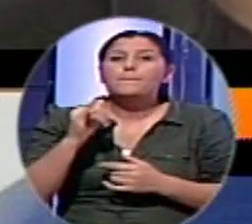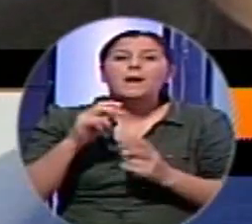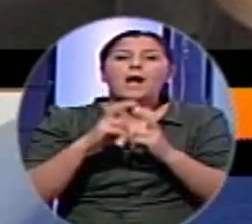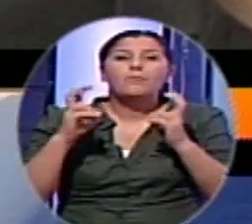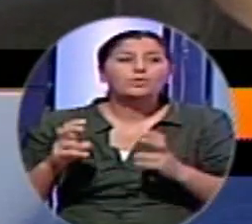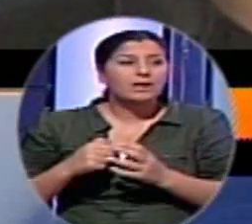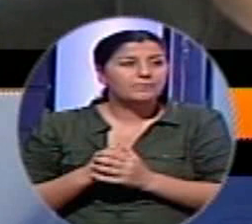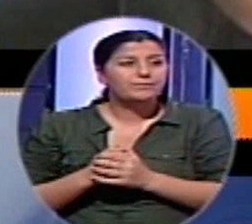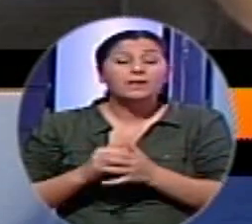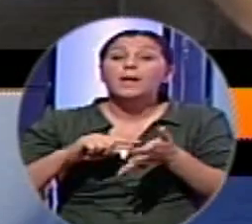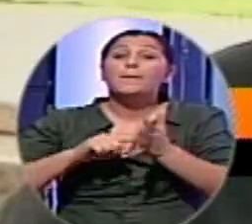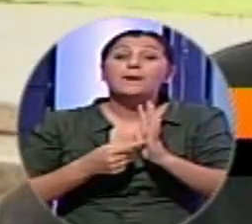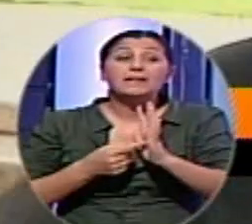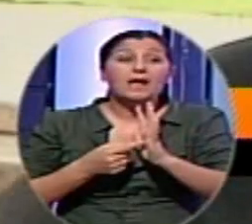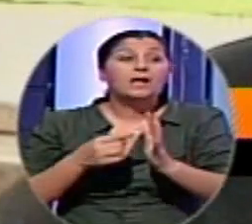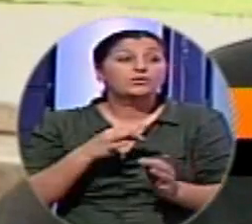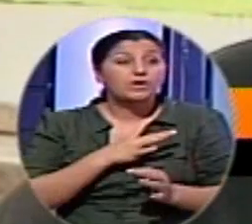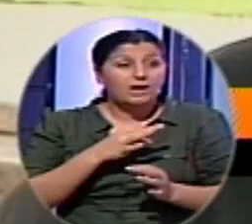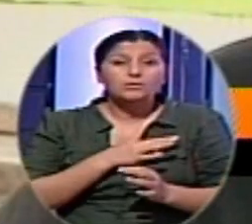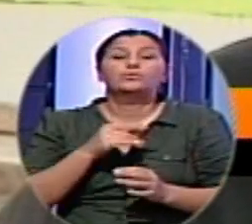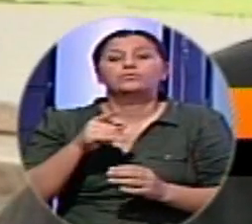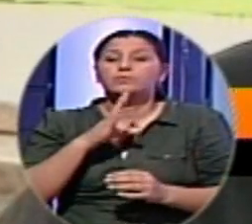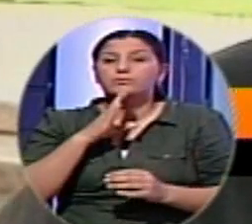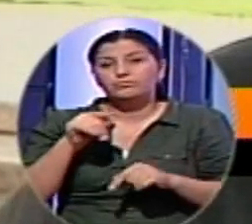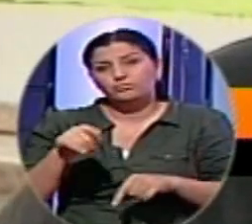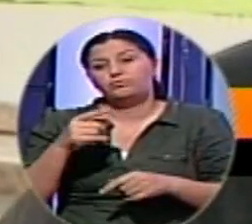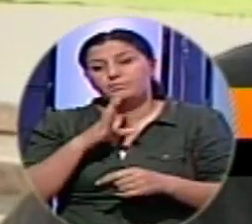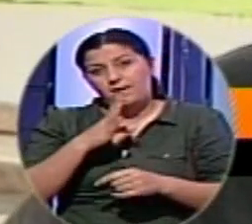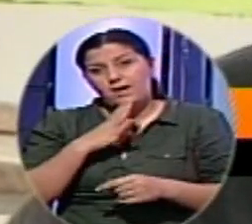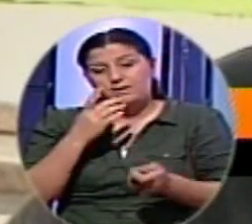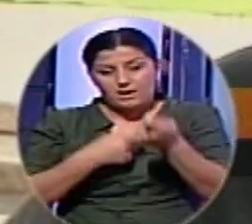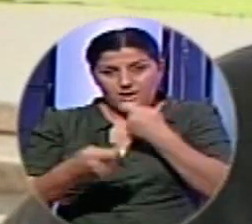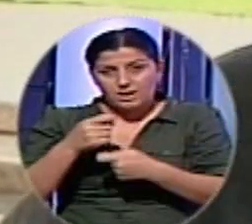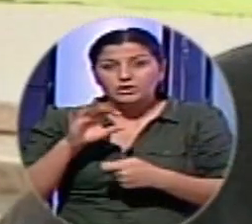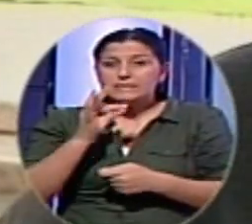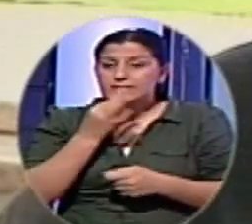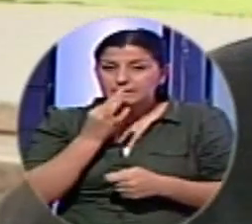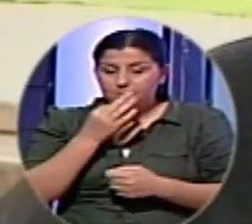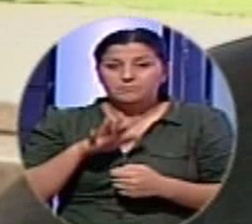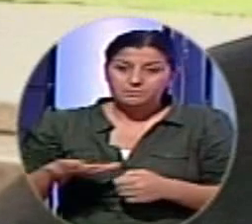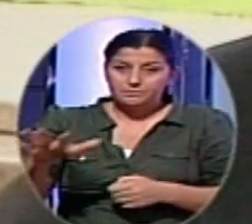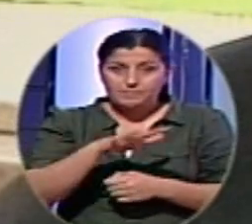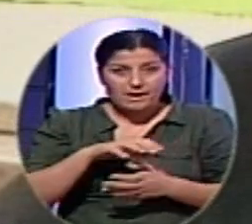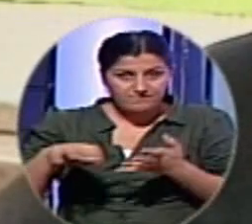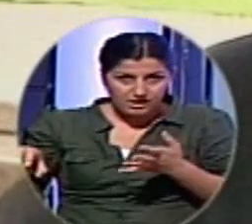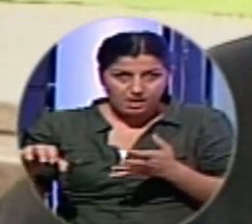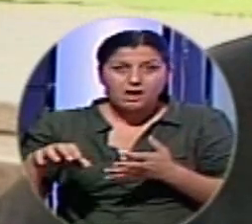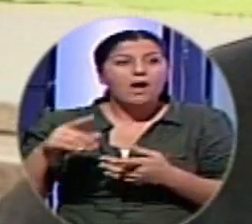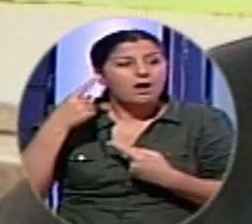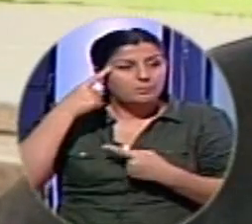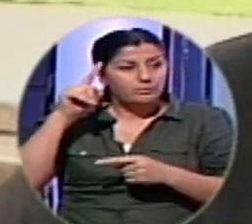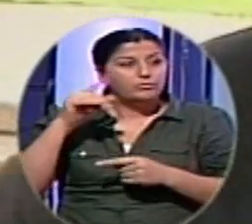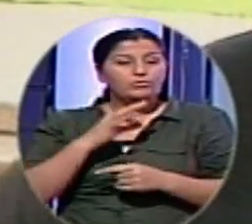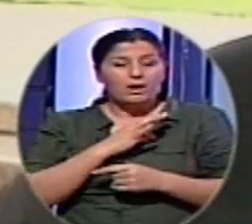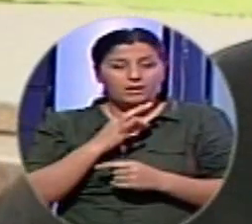שלכם? המטרה של העמותה היא לסייע לבעיה הכלכלית של הדור הצעיר, ובה בעת לפתח את הפריפריה. אנחנו גיבשנו